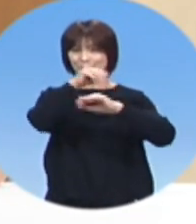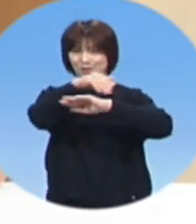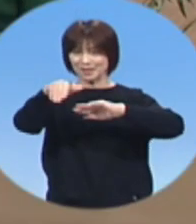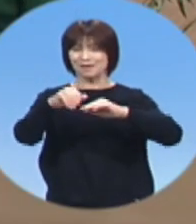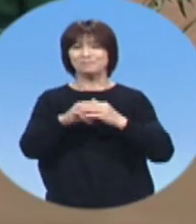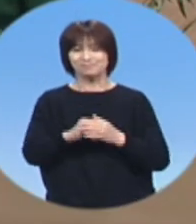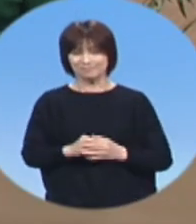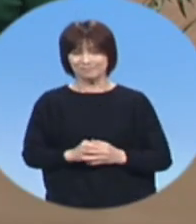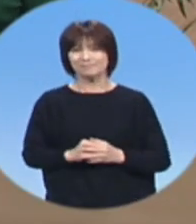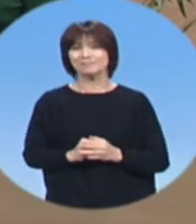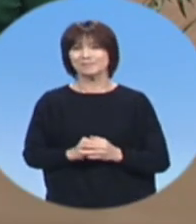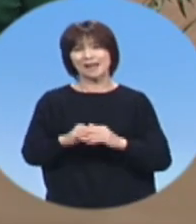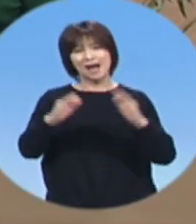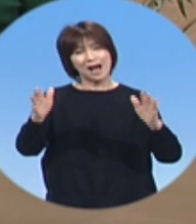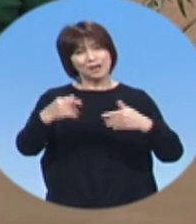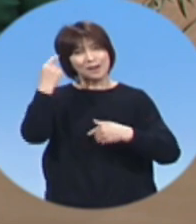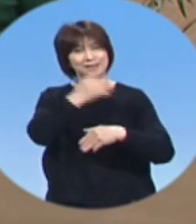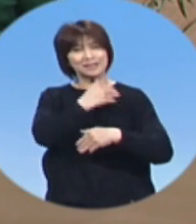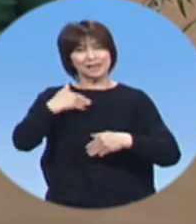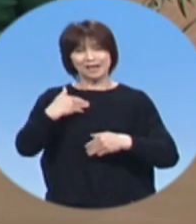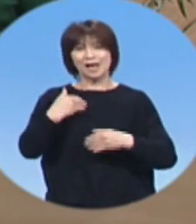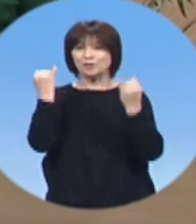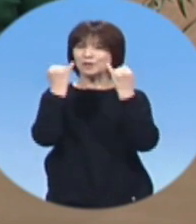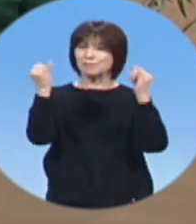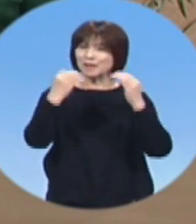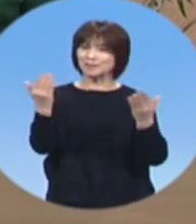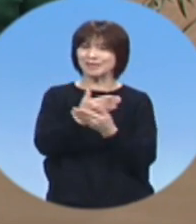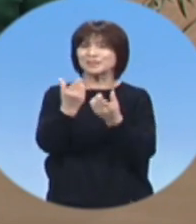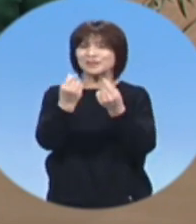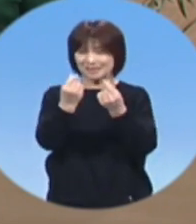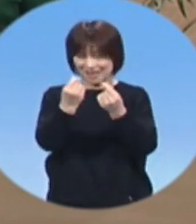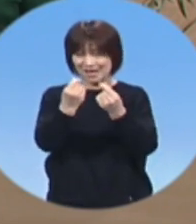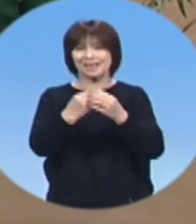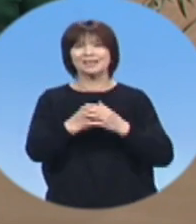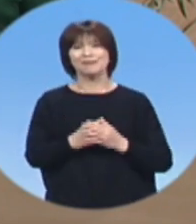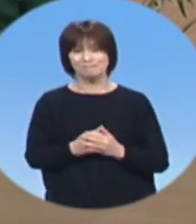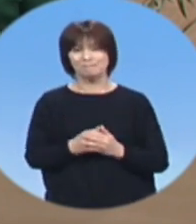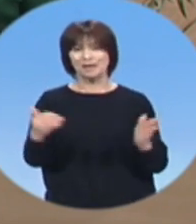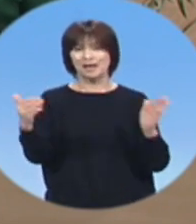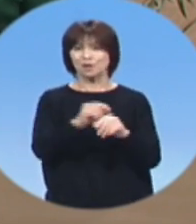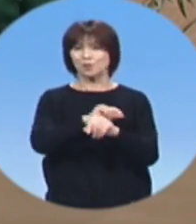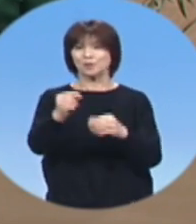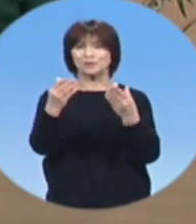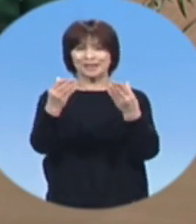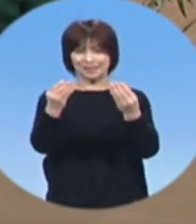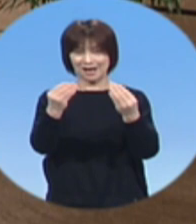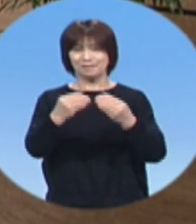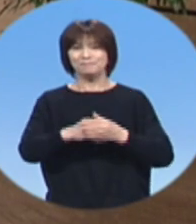。 春を感じられる素敵な催しになりそうですね。 はい、以上特集でした。